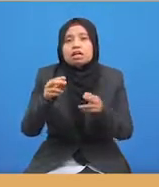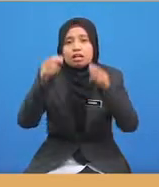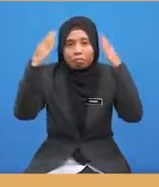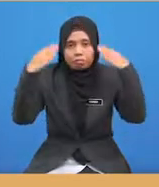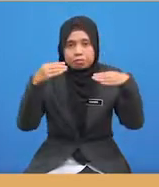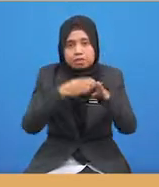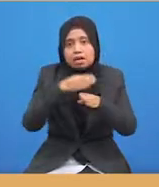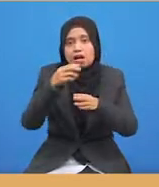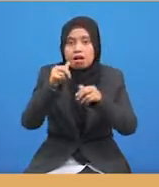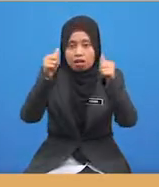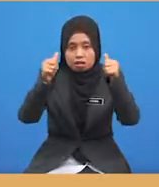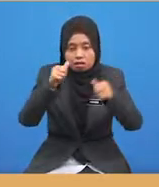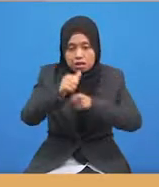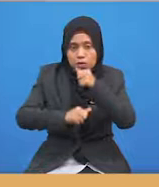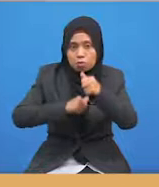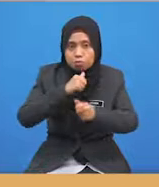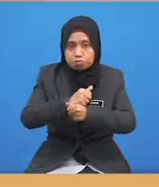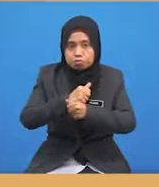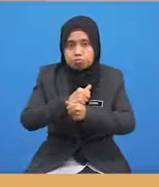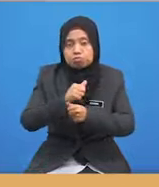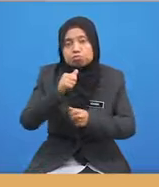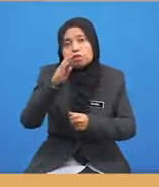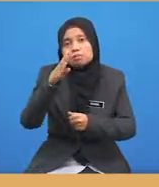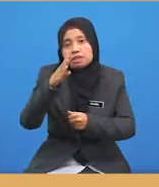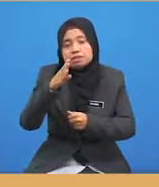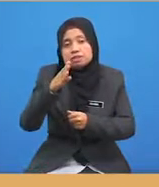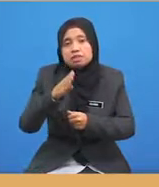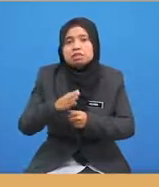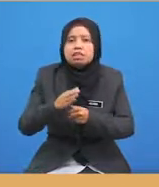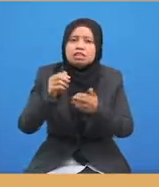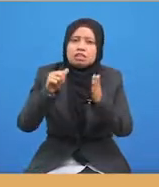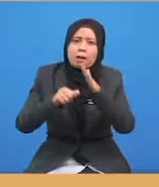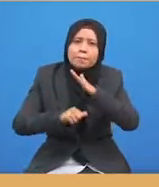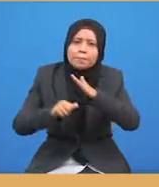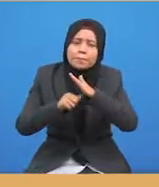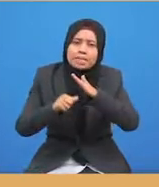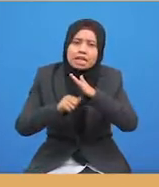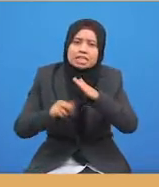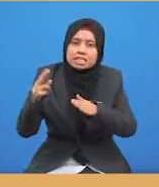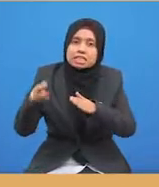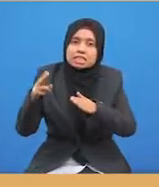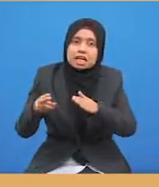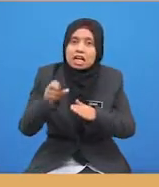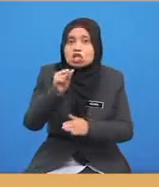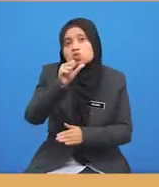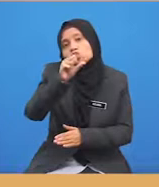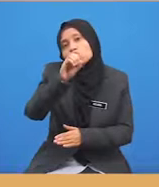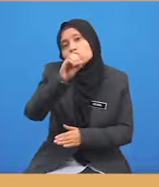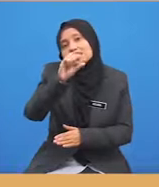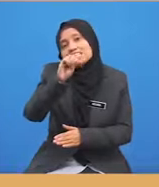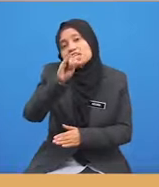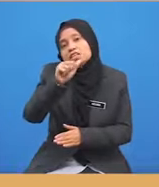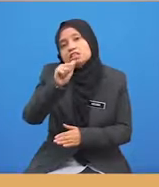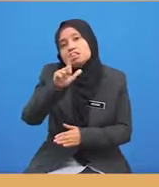abad ke-14, beliau dianggap sebagai pengasas sejarah, sosiologi dan ekonomi